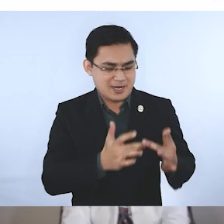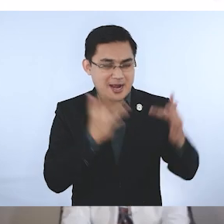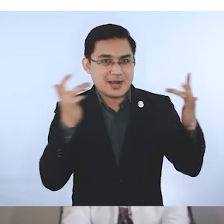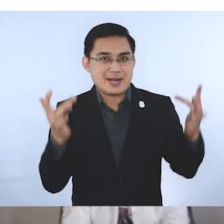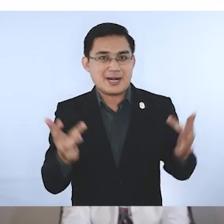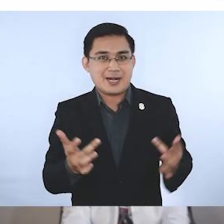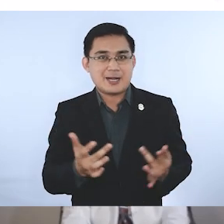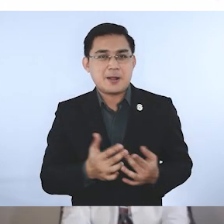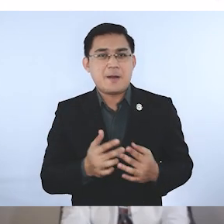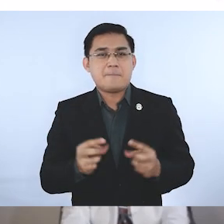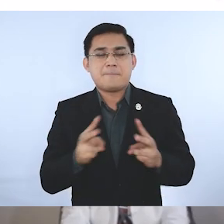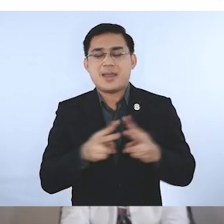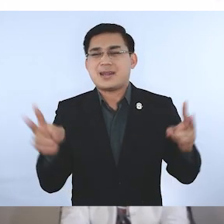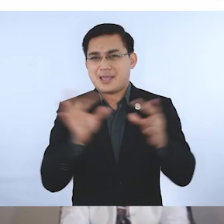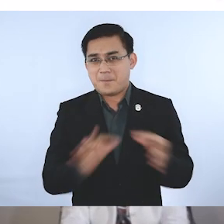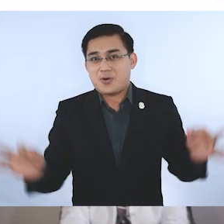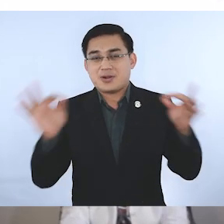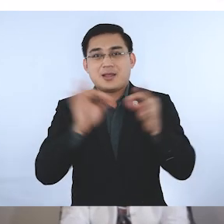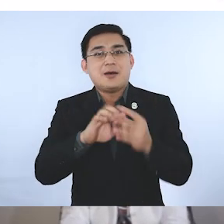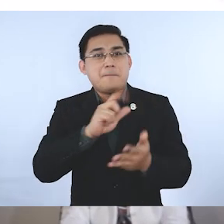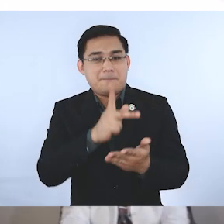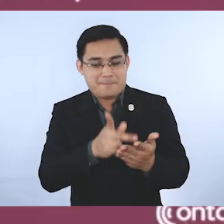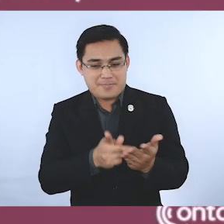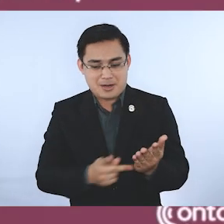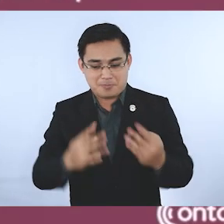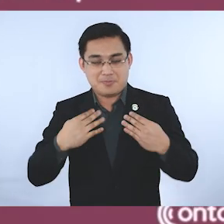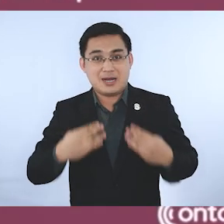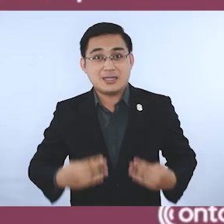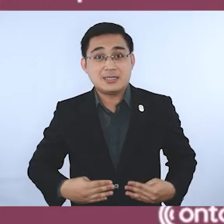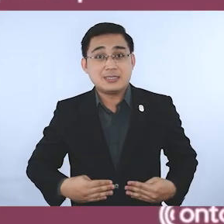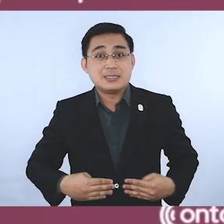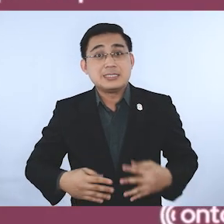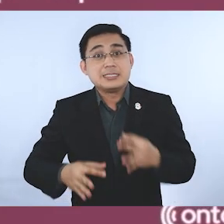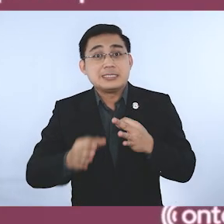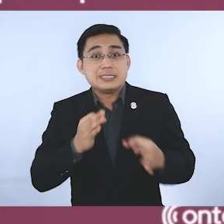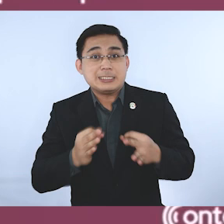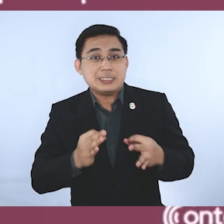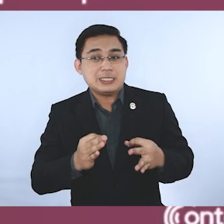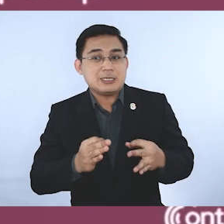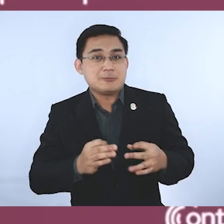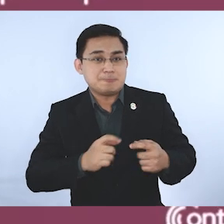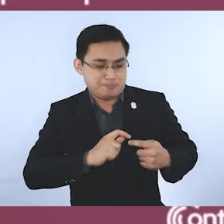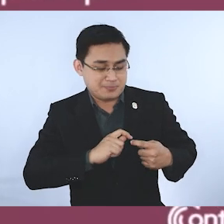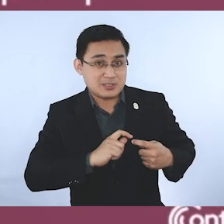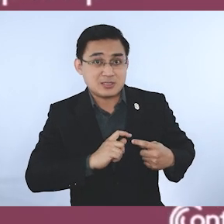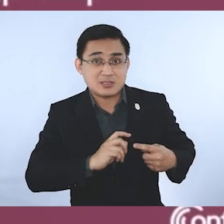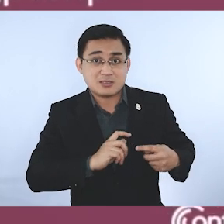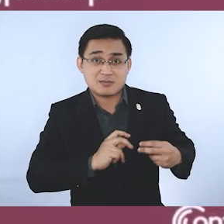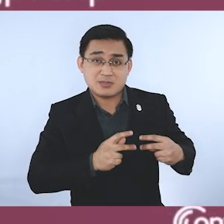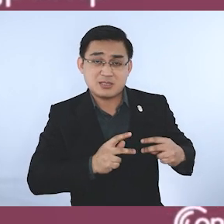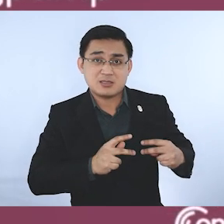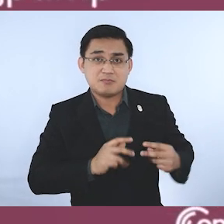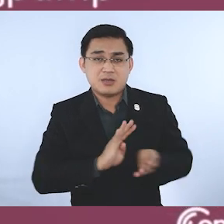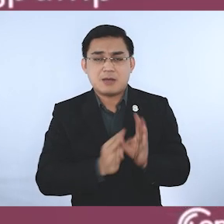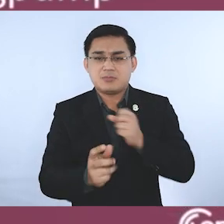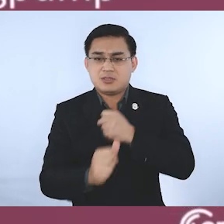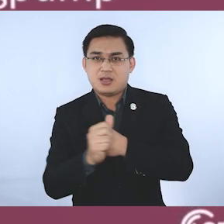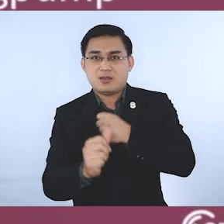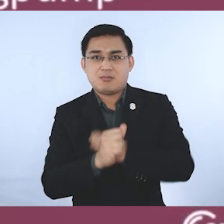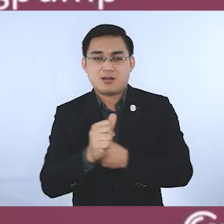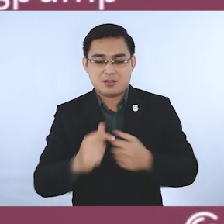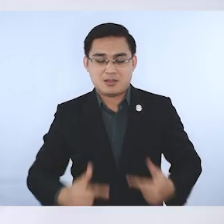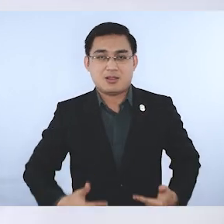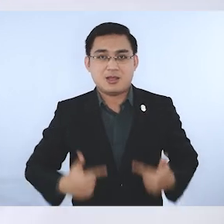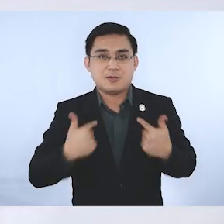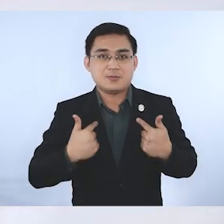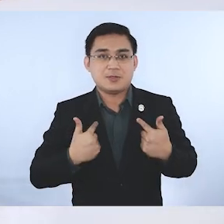sa pinakamahalagang parte ng ating katawan na kapag napinsala ay magsasapanganib ng ating buhay. Sa